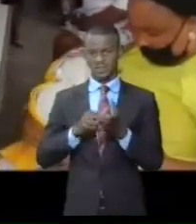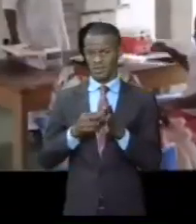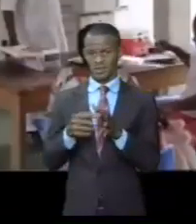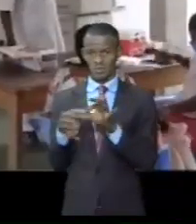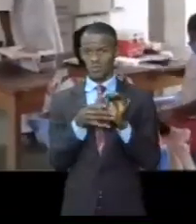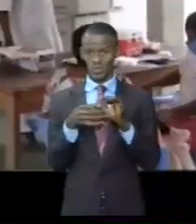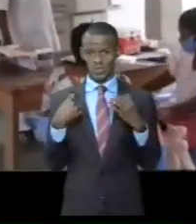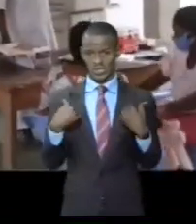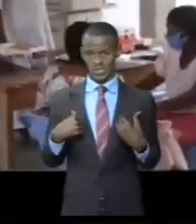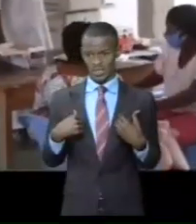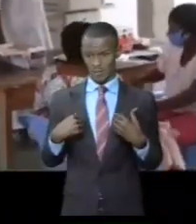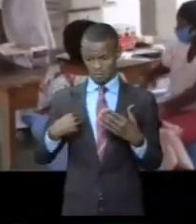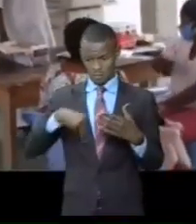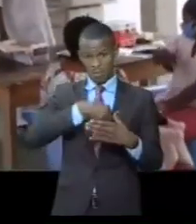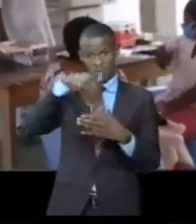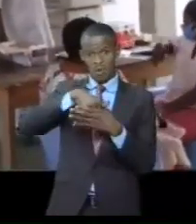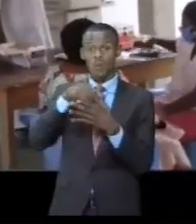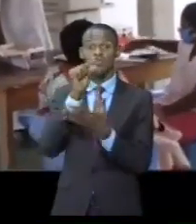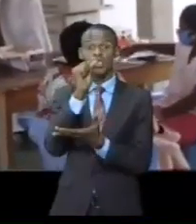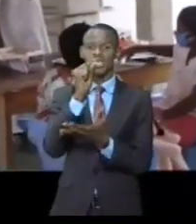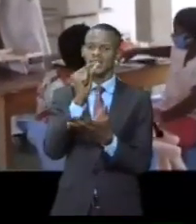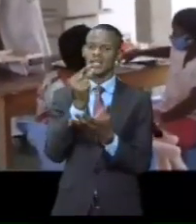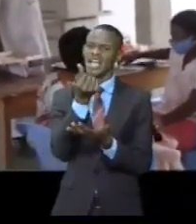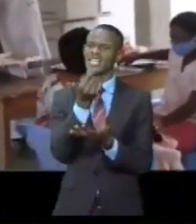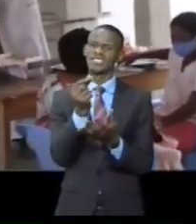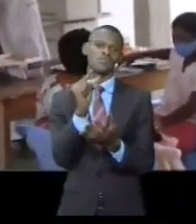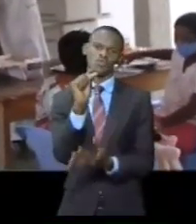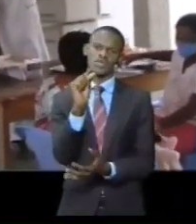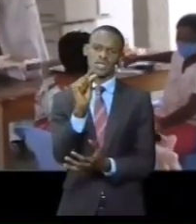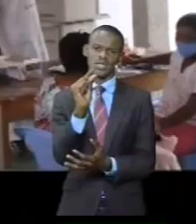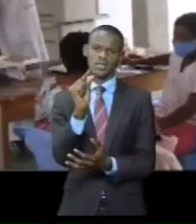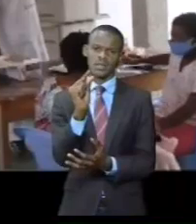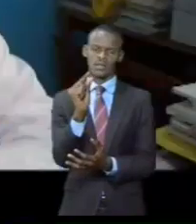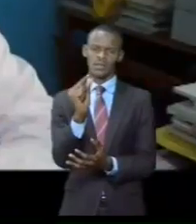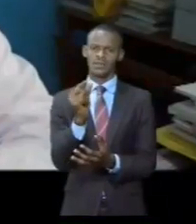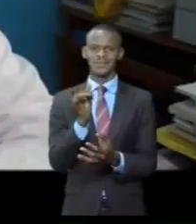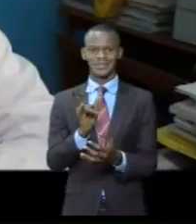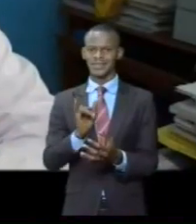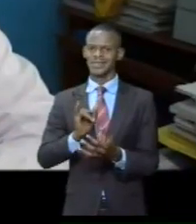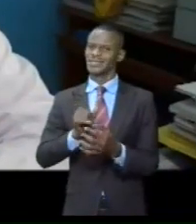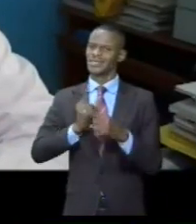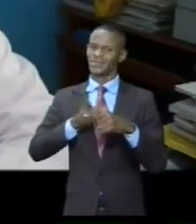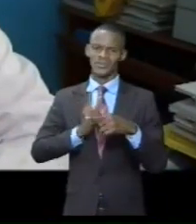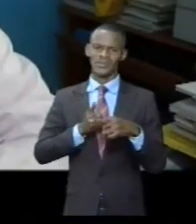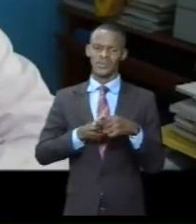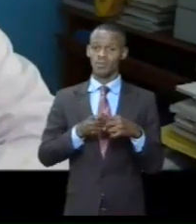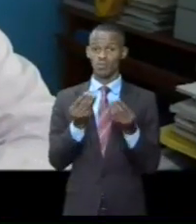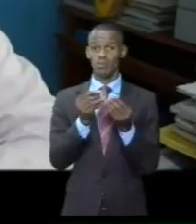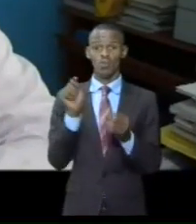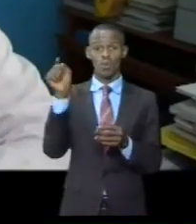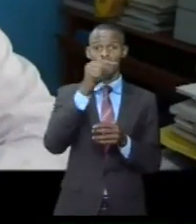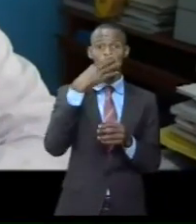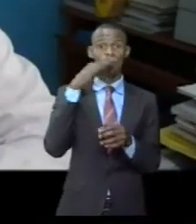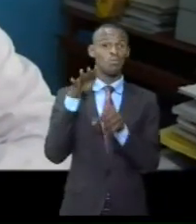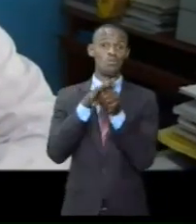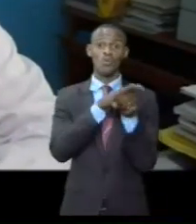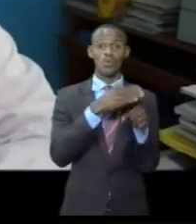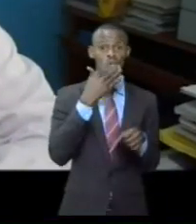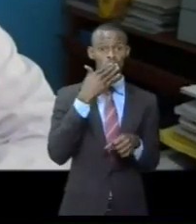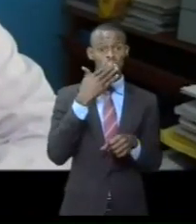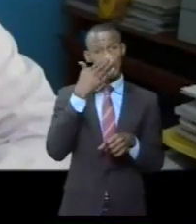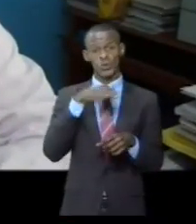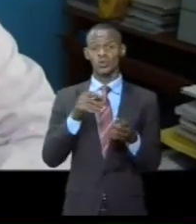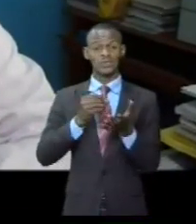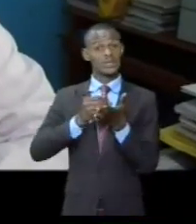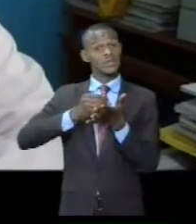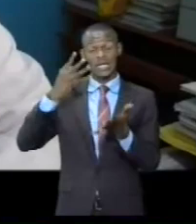a d'argent et ça peut poser des difficultés parce que les soins coûtent cher. Or, le chef de l'État et la